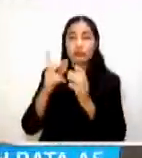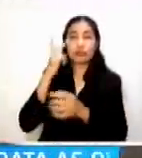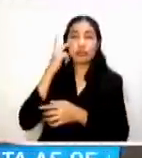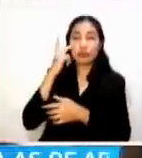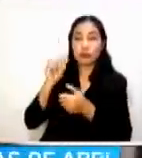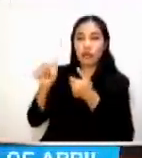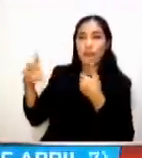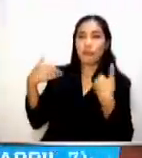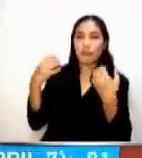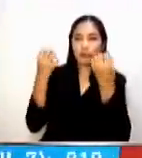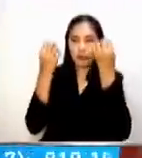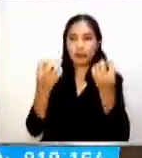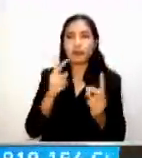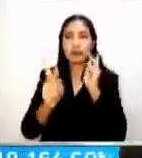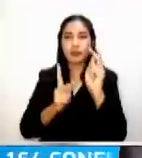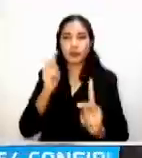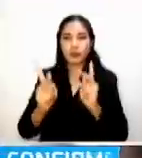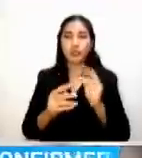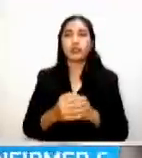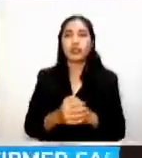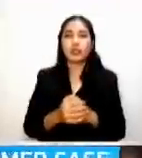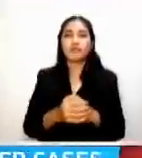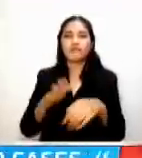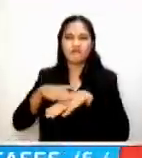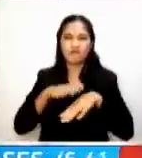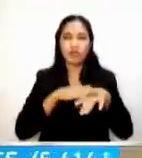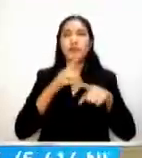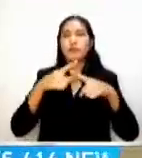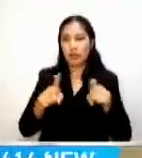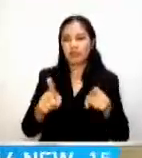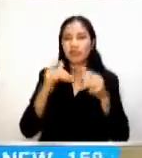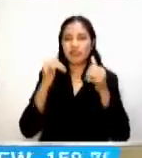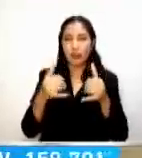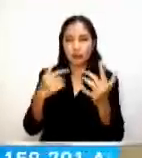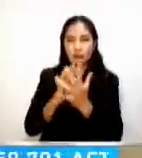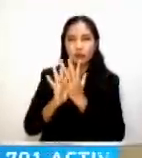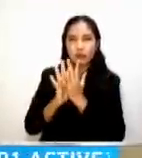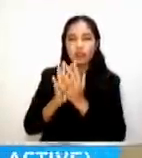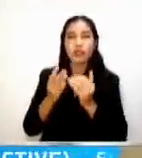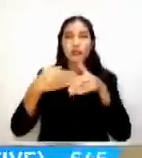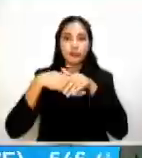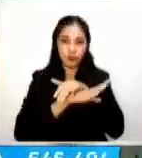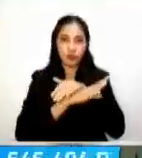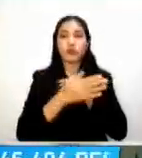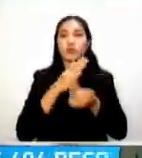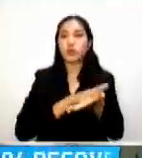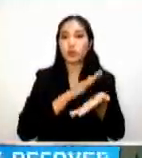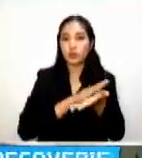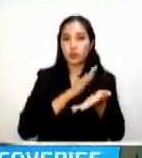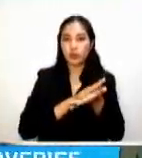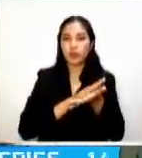na masunod ang physical distancing. Pag nakapasok na sa compound ng universidad, aakyat pa ng hanggang 3rd